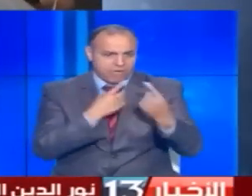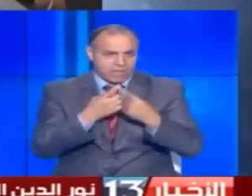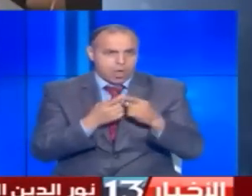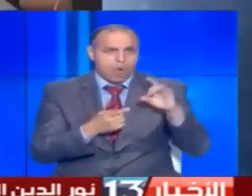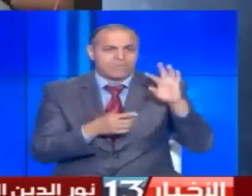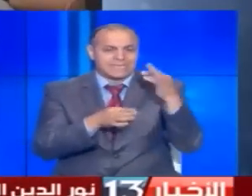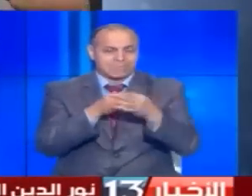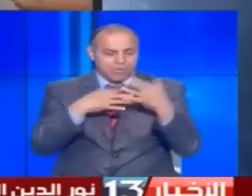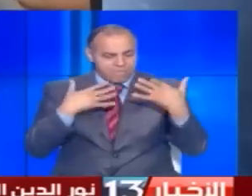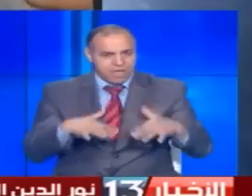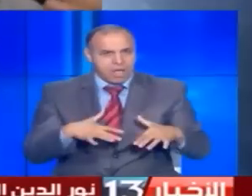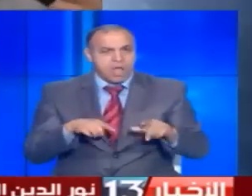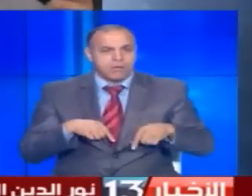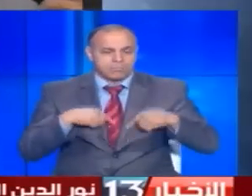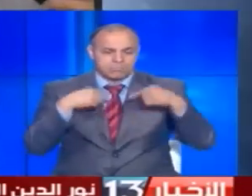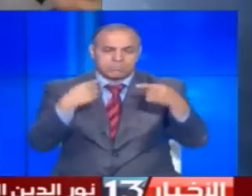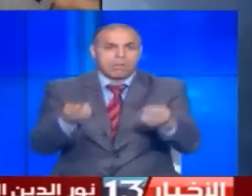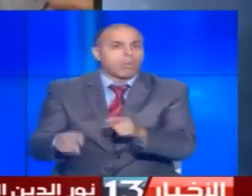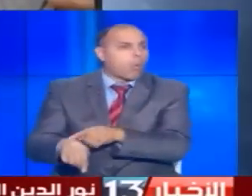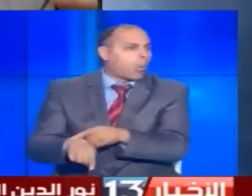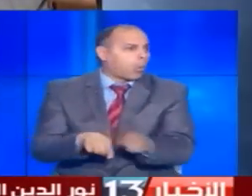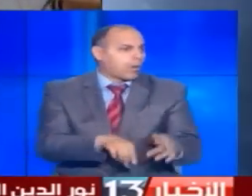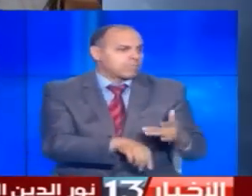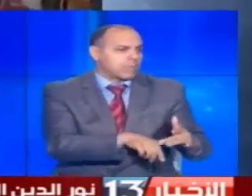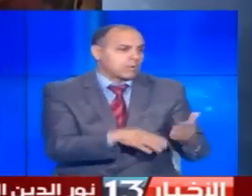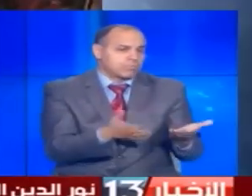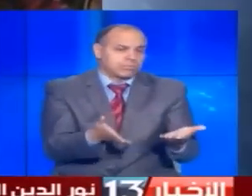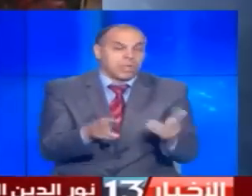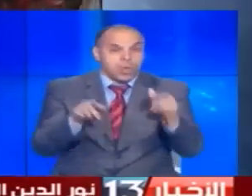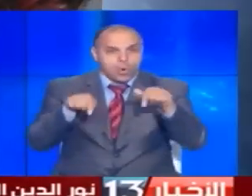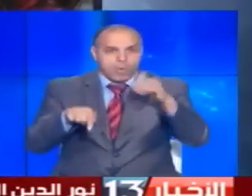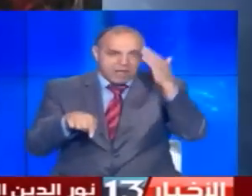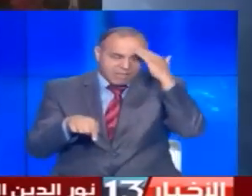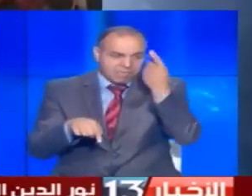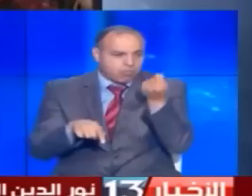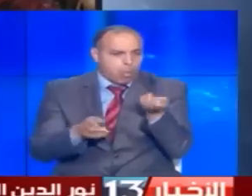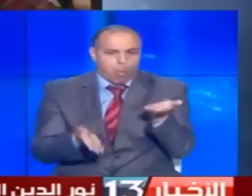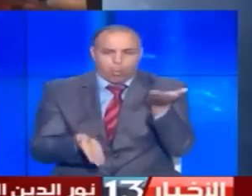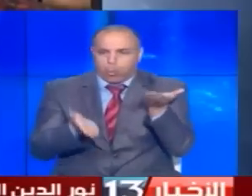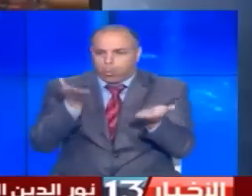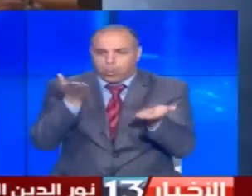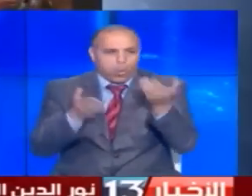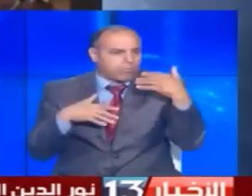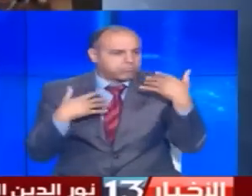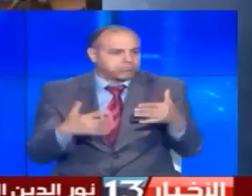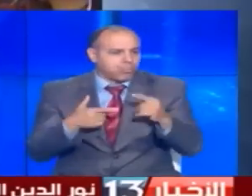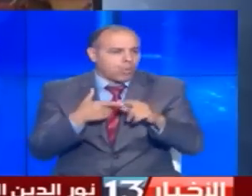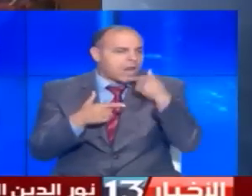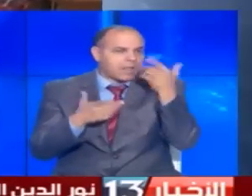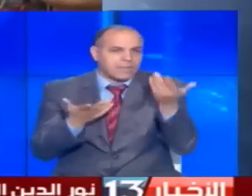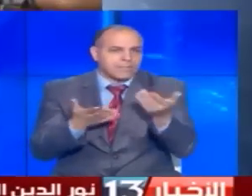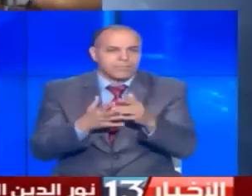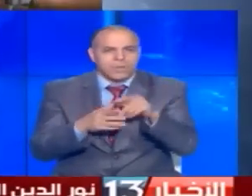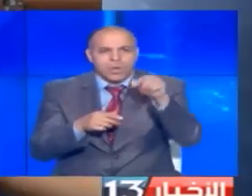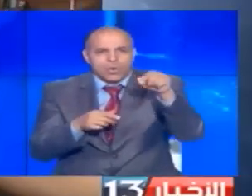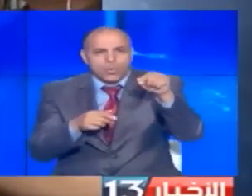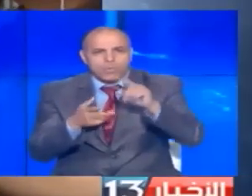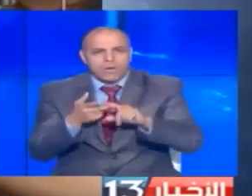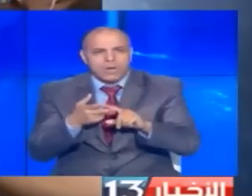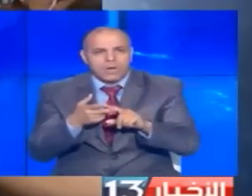15 سبتمبر، وين احنا من 15 سبتمبر؟ واليوم تعرفوا الاسعار اليوم في